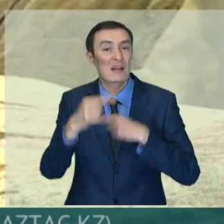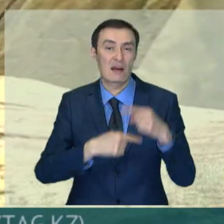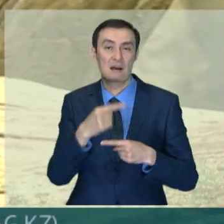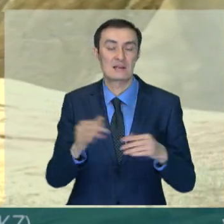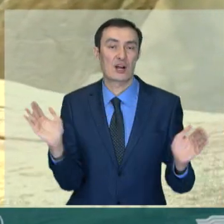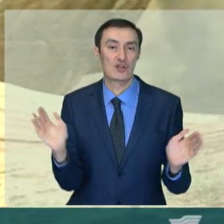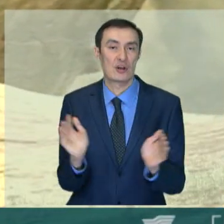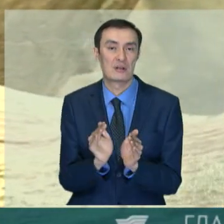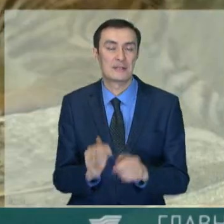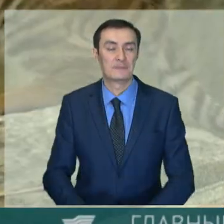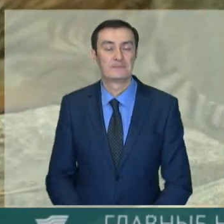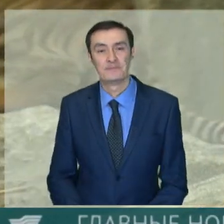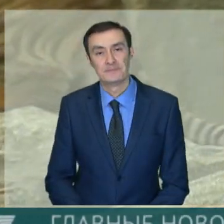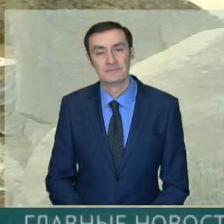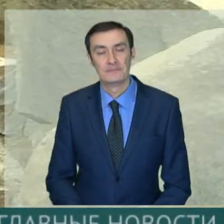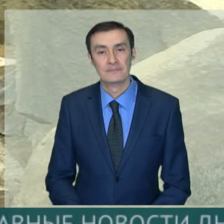сокращается.